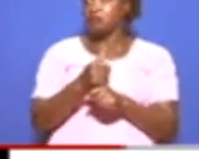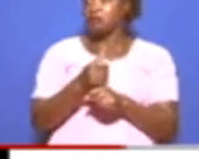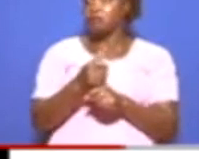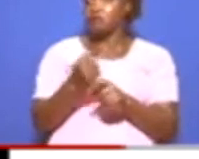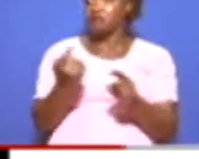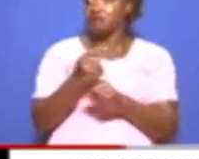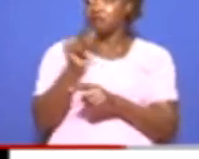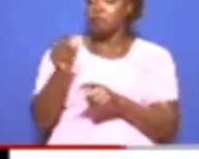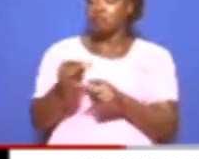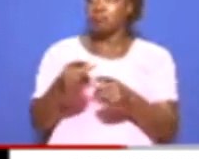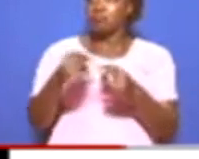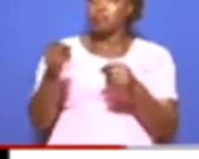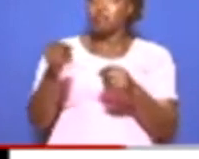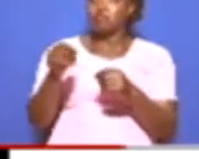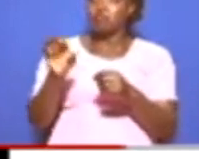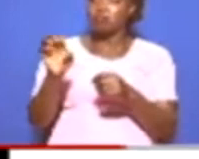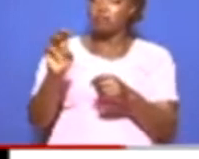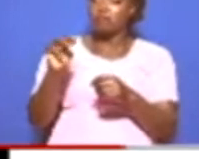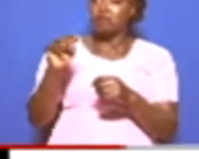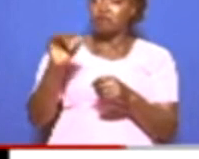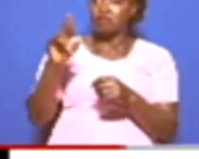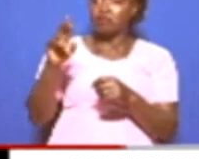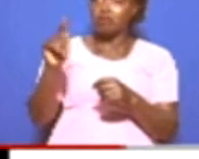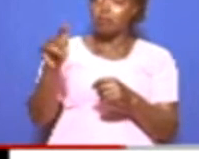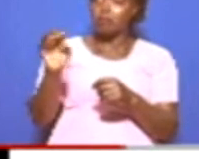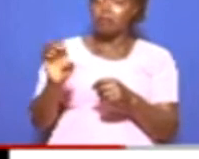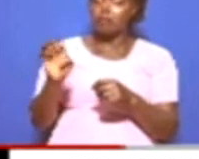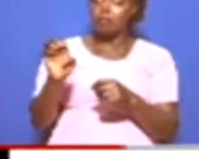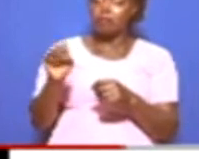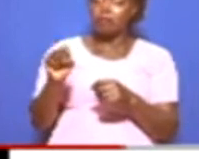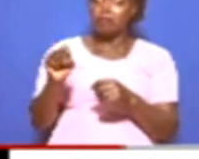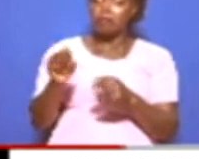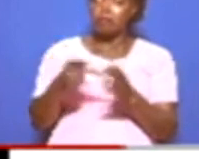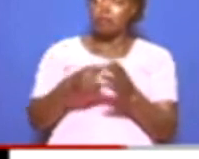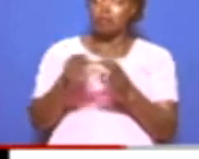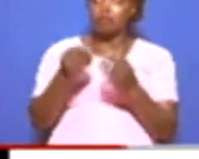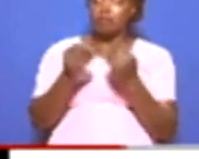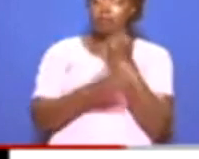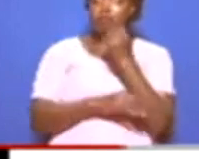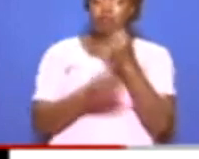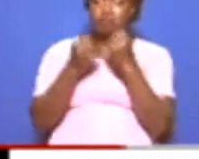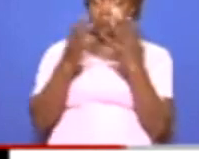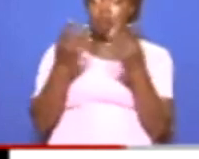akaruka Emirates. Manake malipo hapa kwetu si mbaya, ilhali kuna